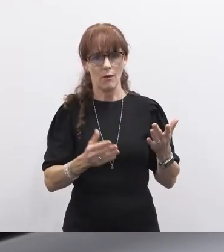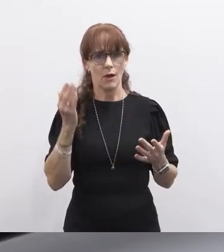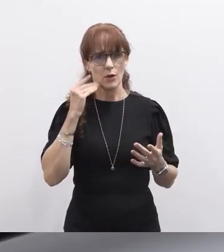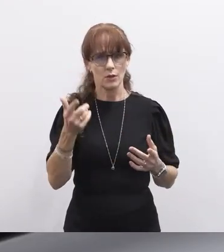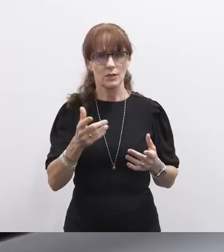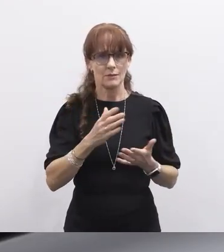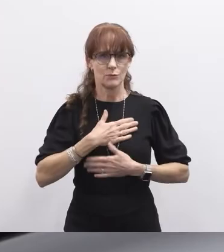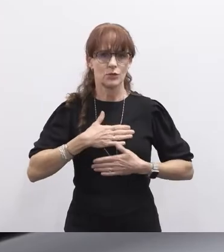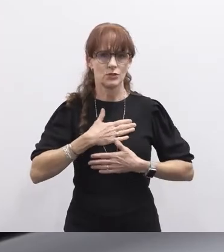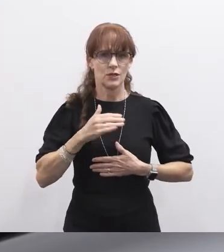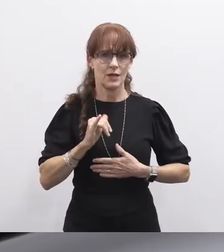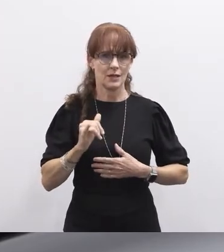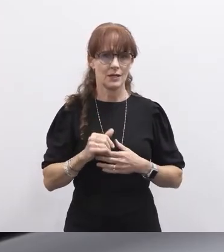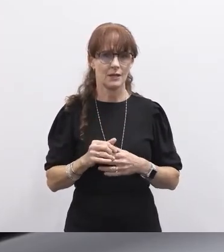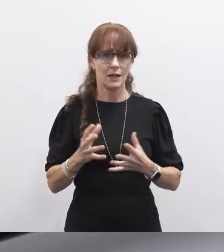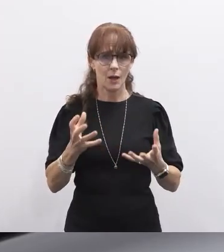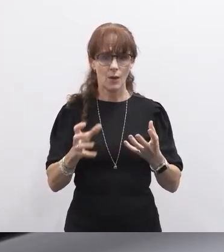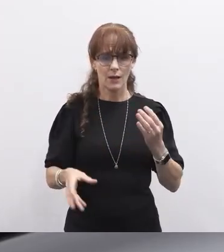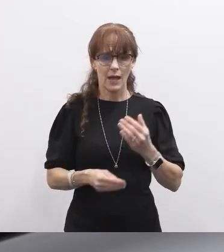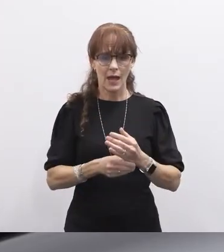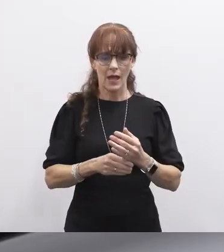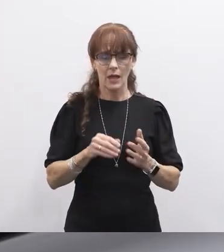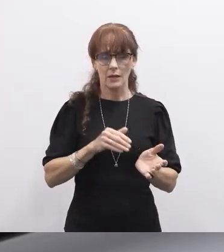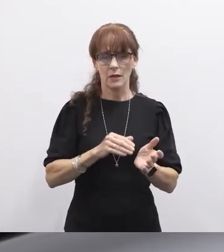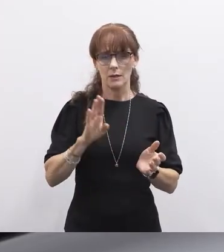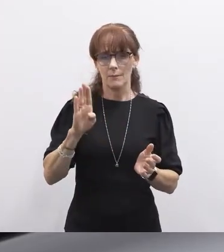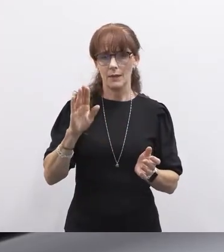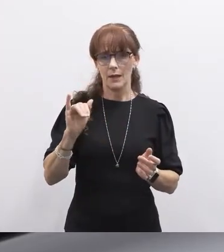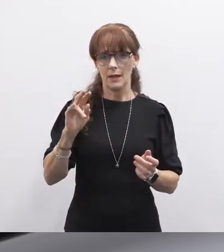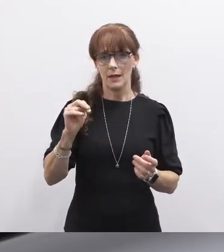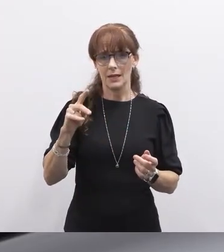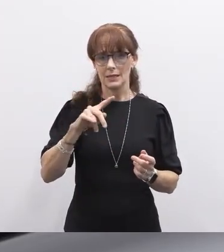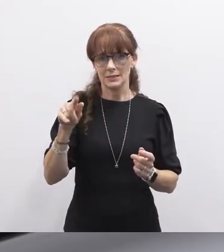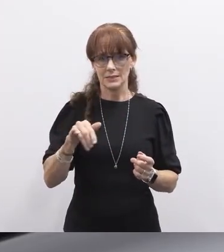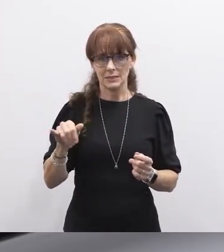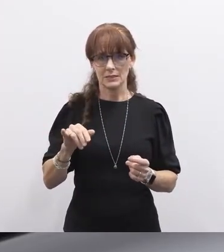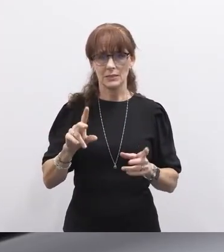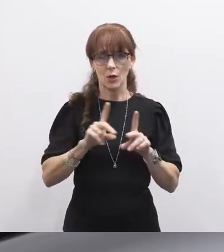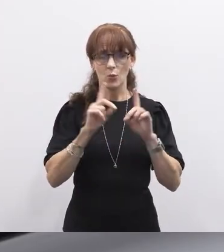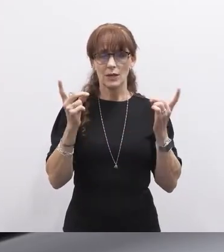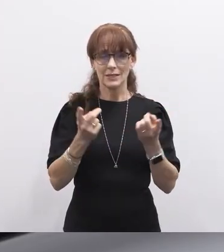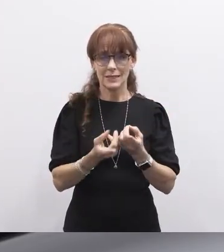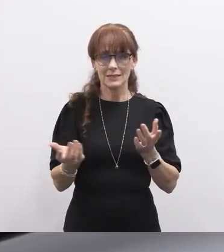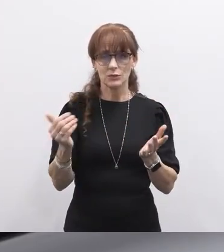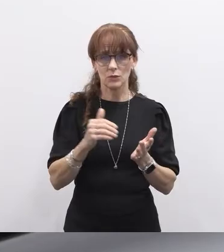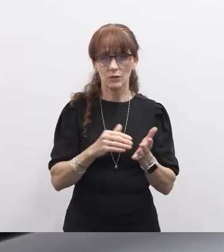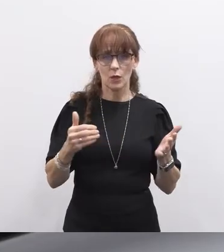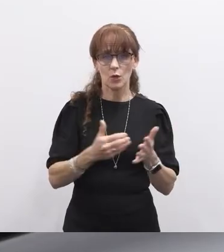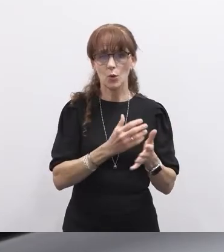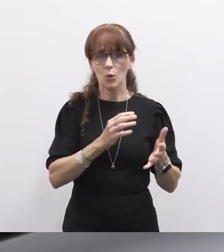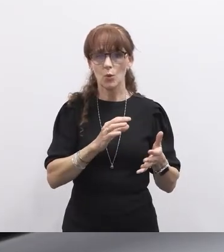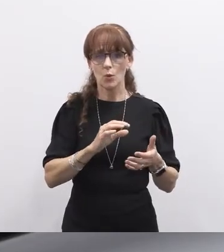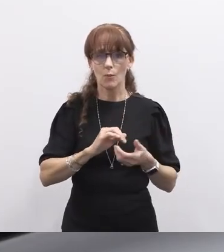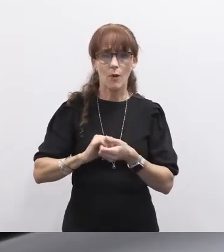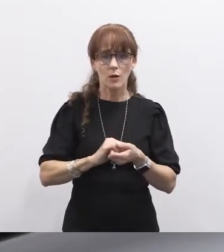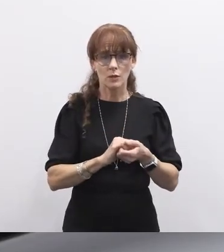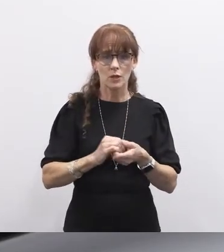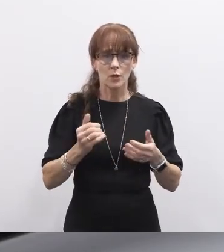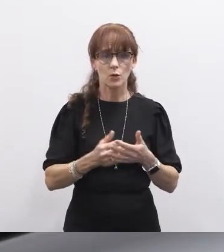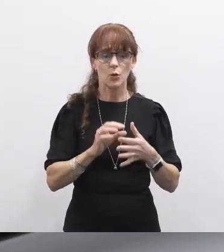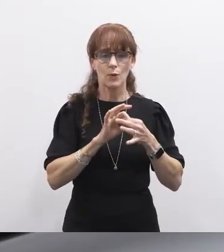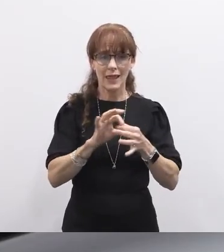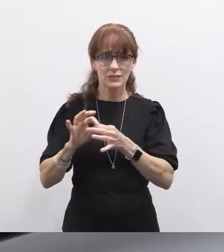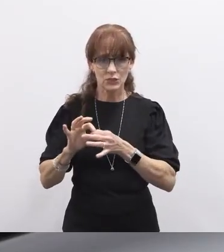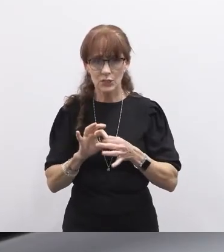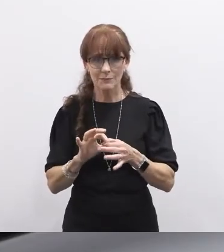ទេប៉ុន្តែយើងដឹងហើយគេថាពួកយើងអរគុណចំពោះលោកការកែប្រែតំបន់គ្រប់គ្រងគឺជាឱកា